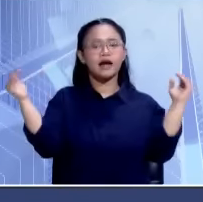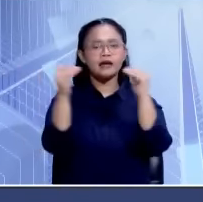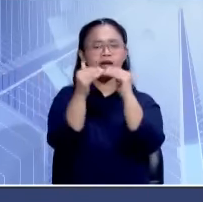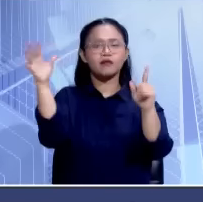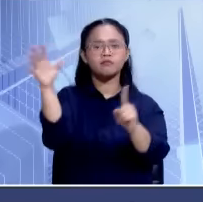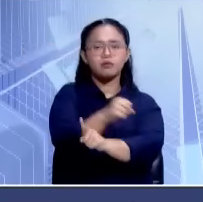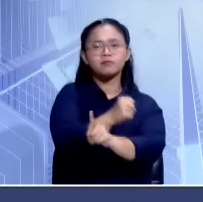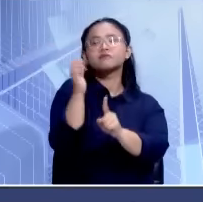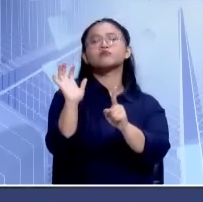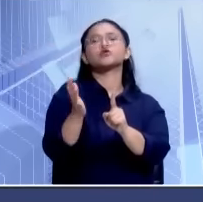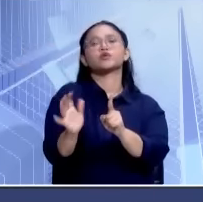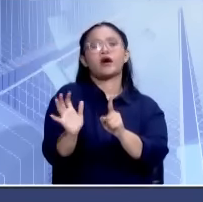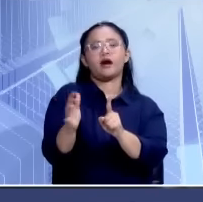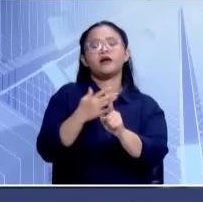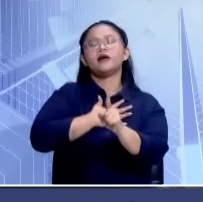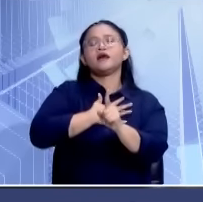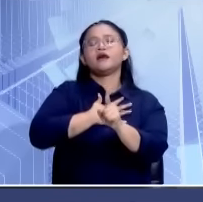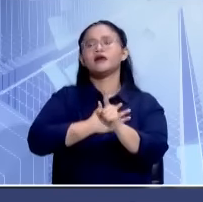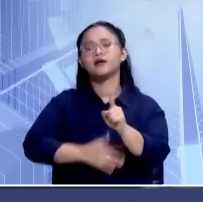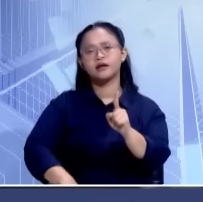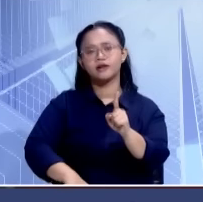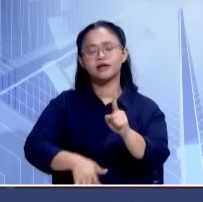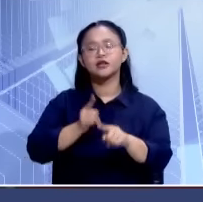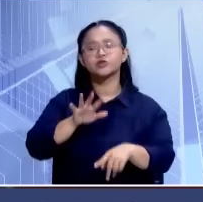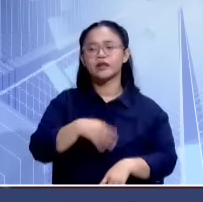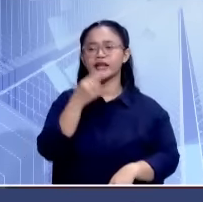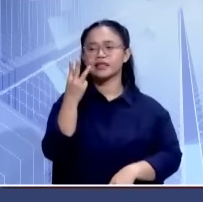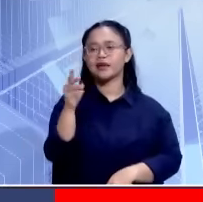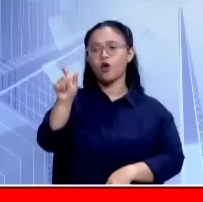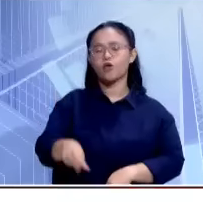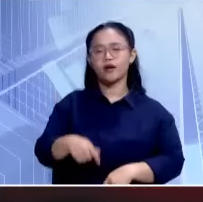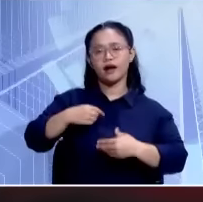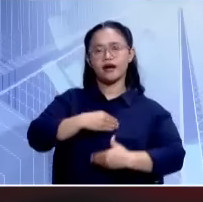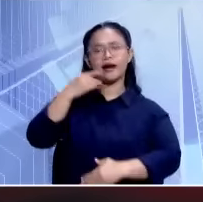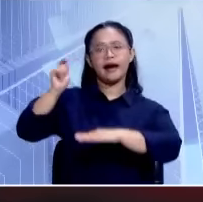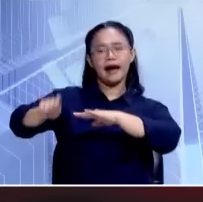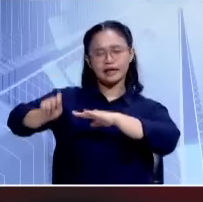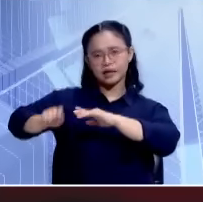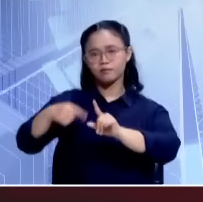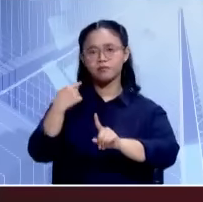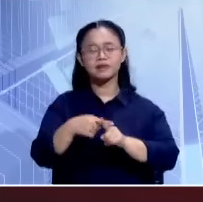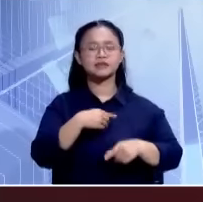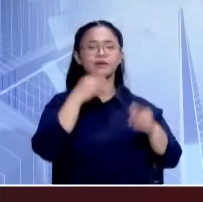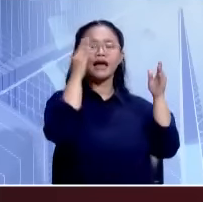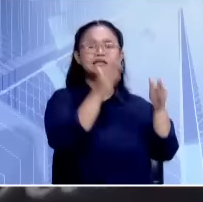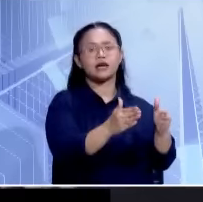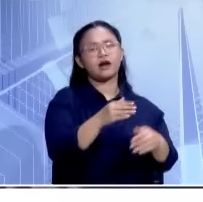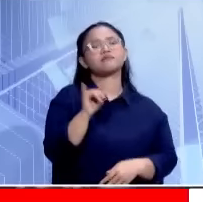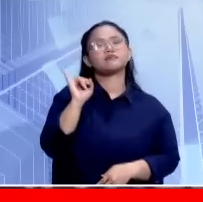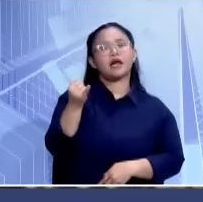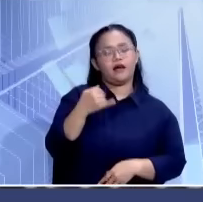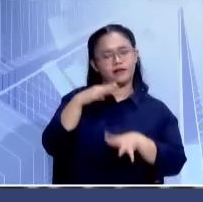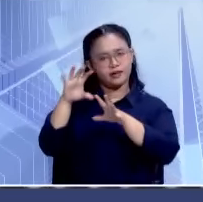Sukabumi, Jawa Barat, mengaku lega dengan ditangkapnya ketiga hakim PN Surabaya dan pengacara Ronald Tanur oleh Kejaksaan